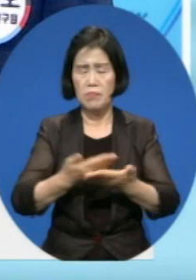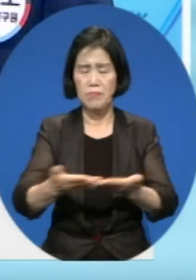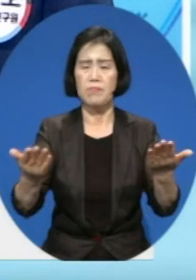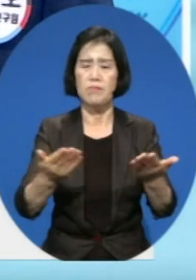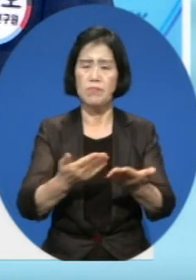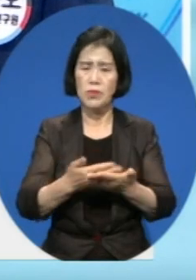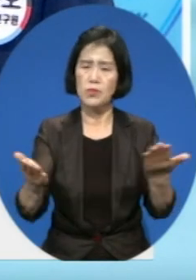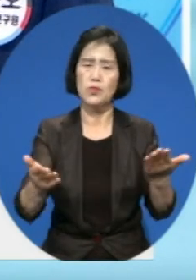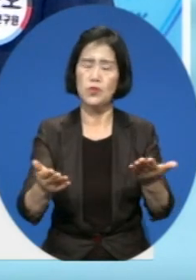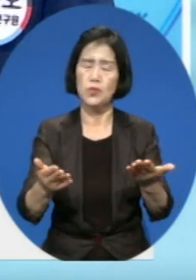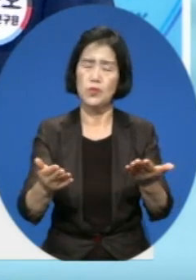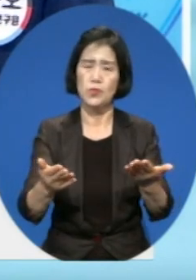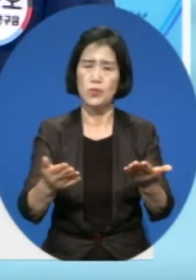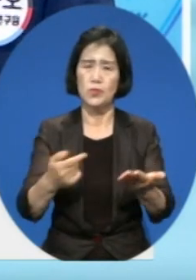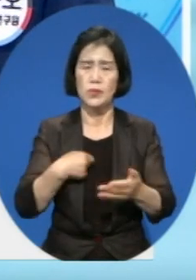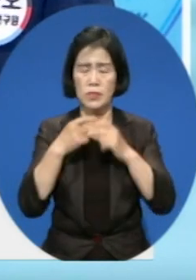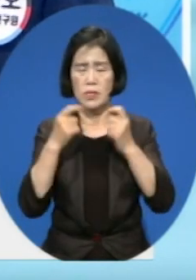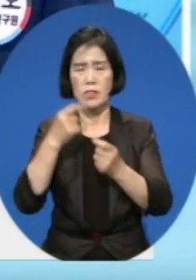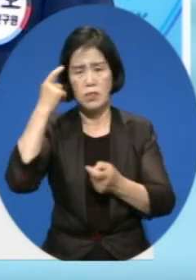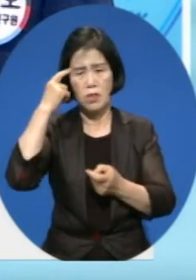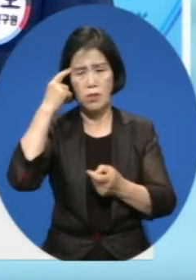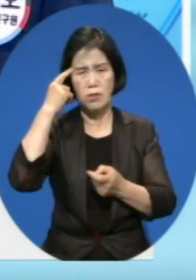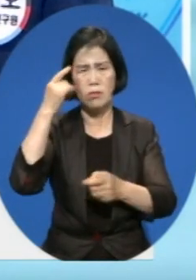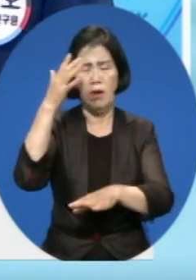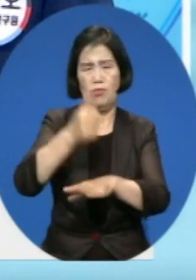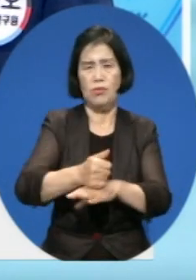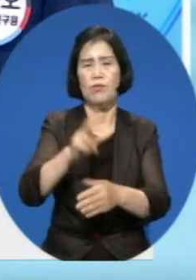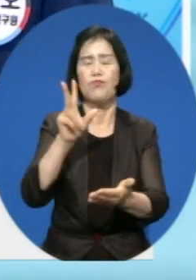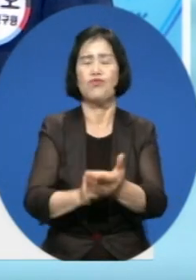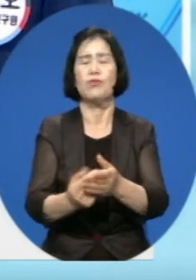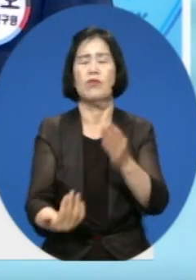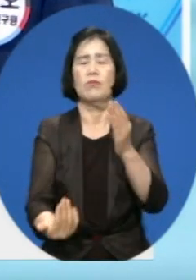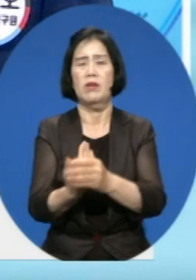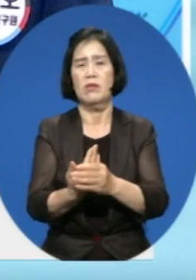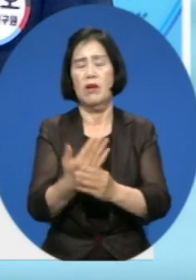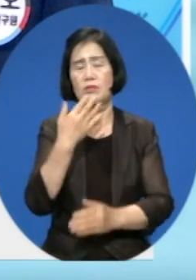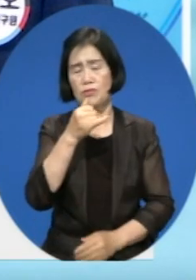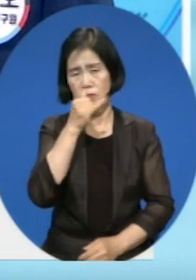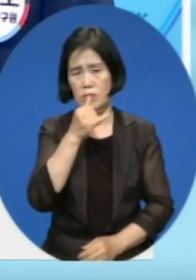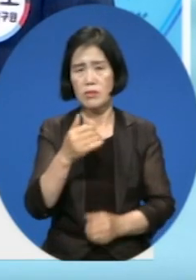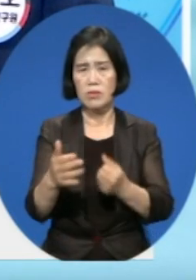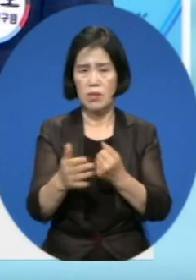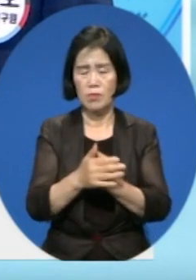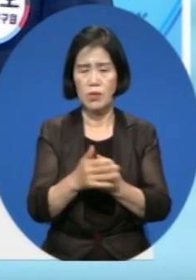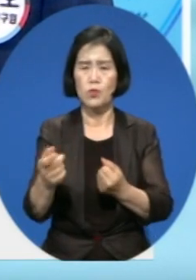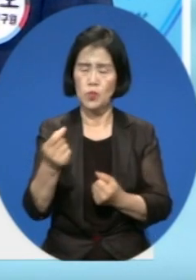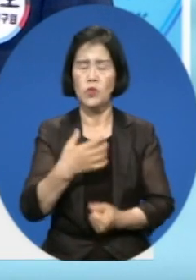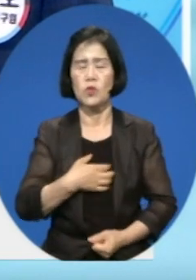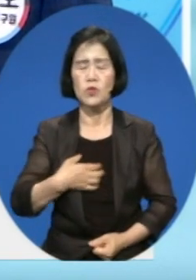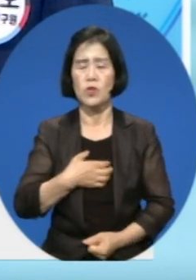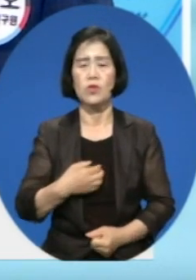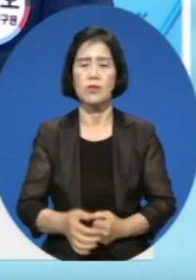부분들은 굉장히 저는 후에는 후폭풍이 올 수 있는 개연성이 높아지기 때문에 좀 걱정이